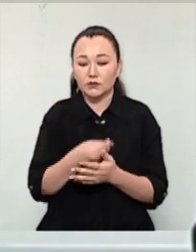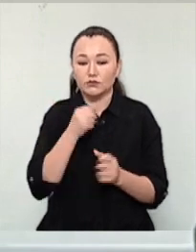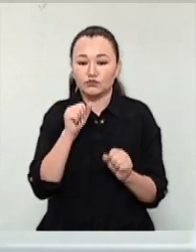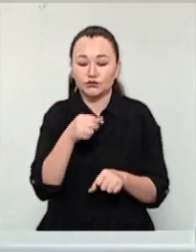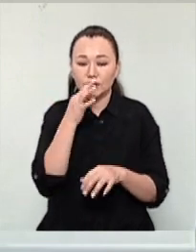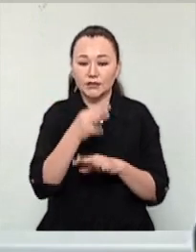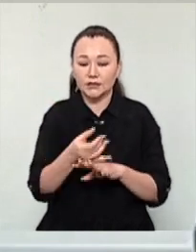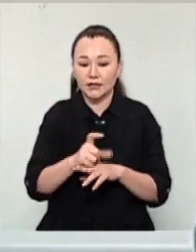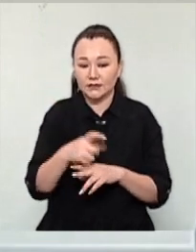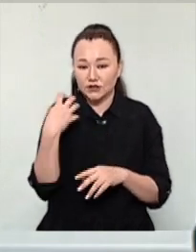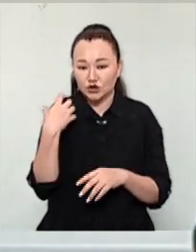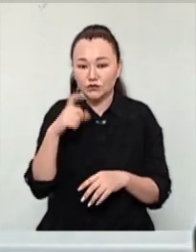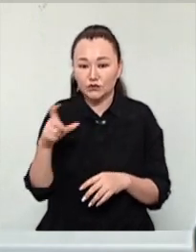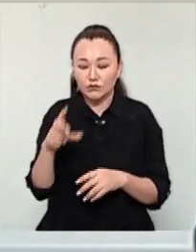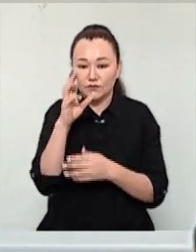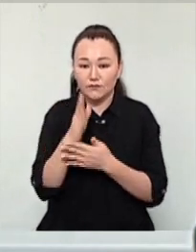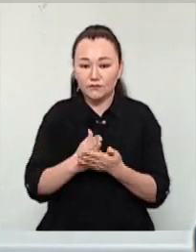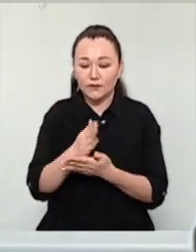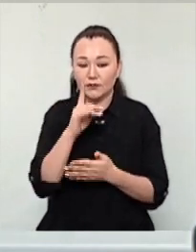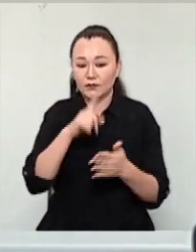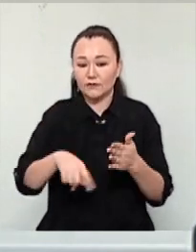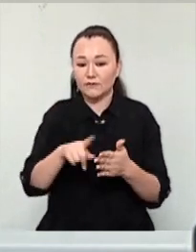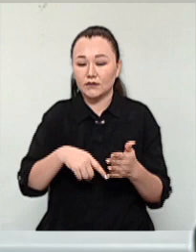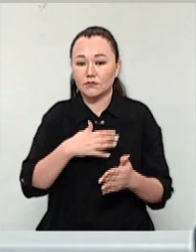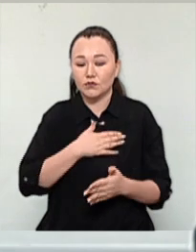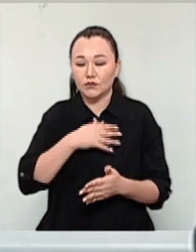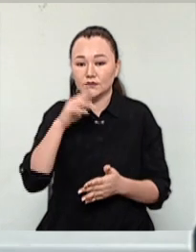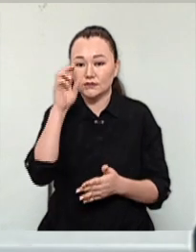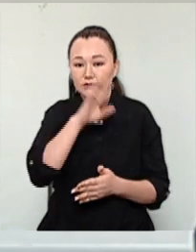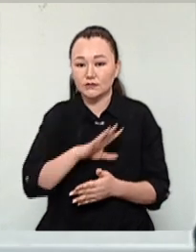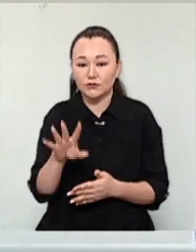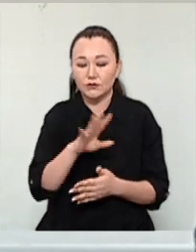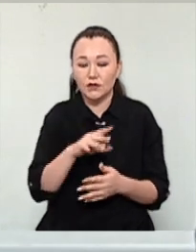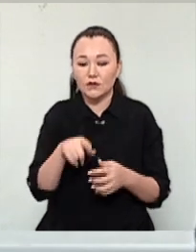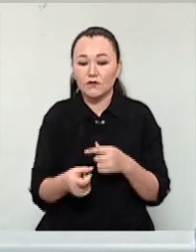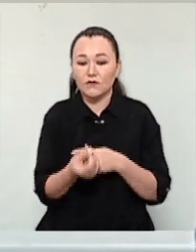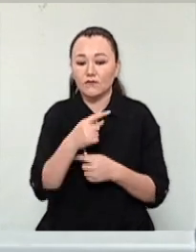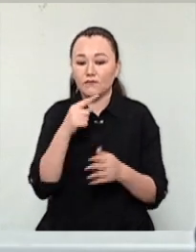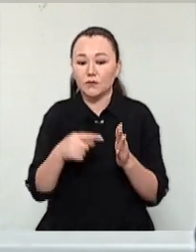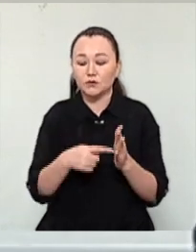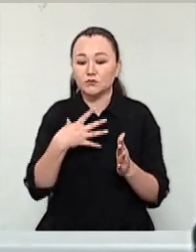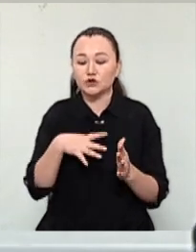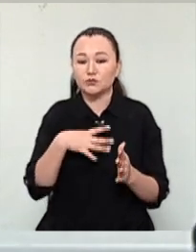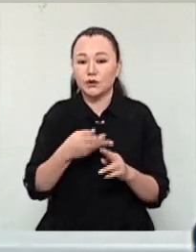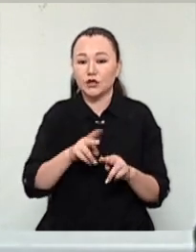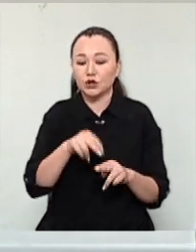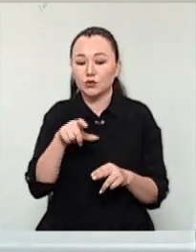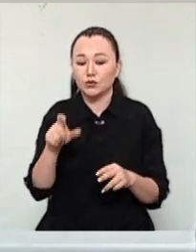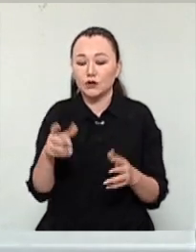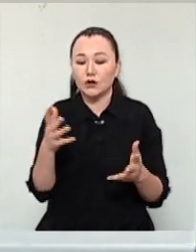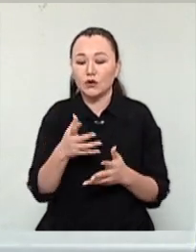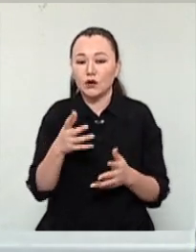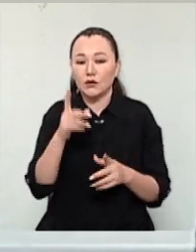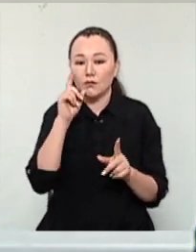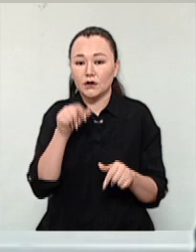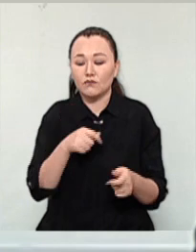сказать что эти чиновники не верят в нашу экономику в нашу страну отсюда Почему эти люди ими Какое